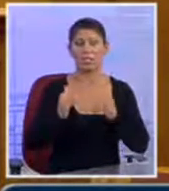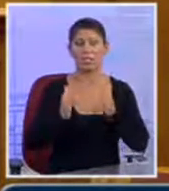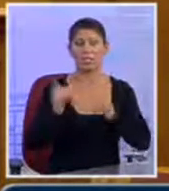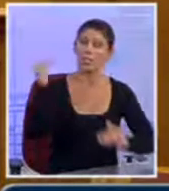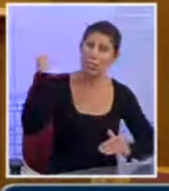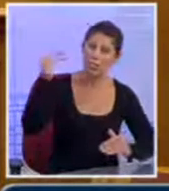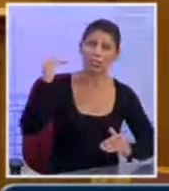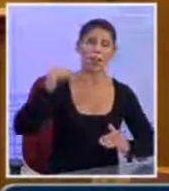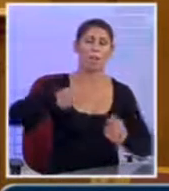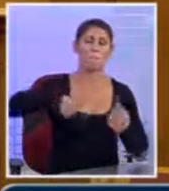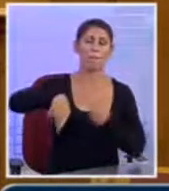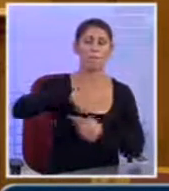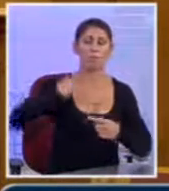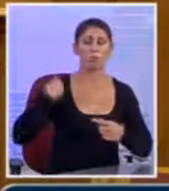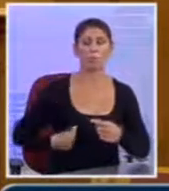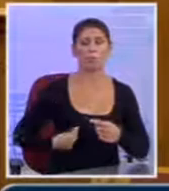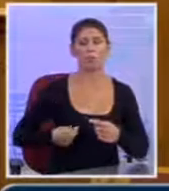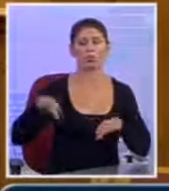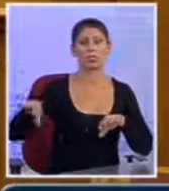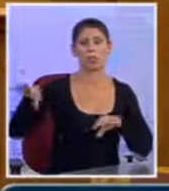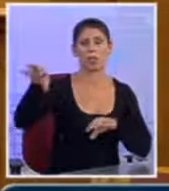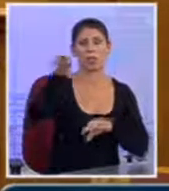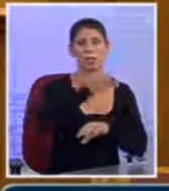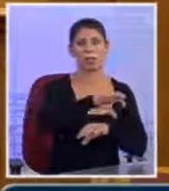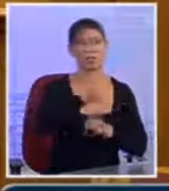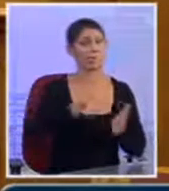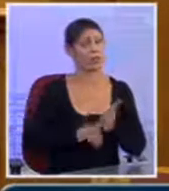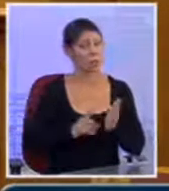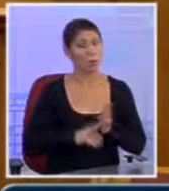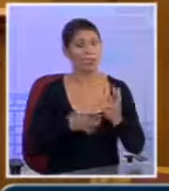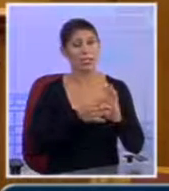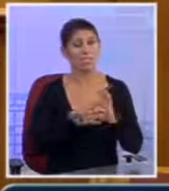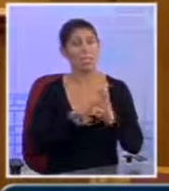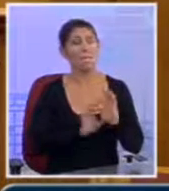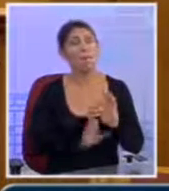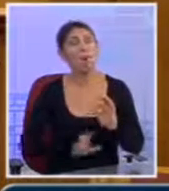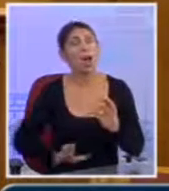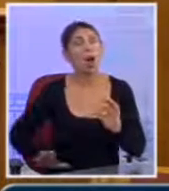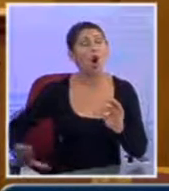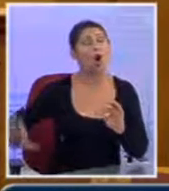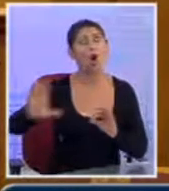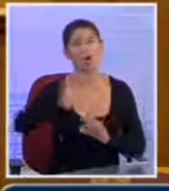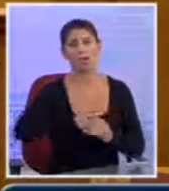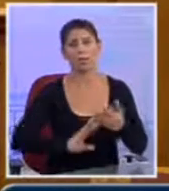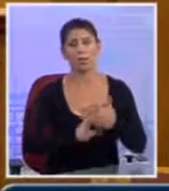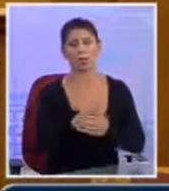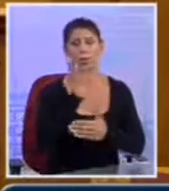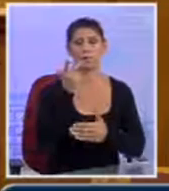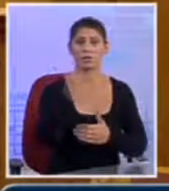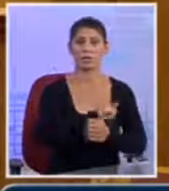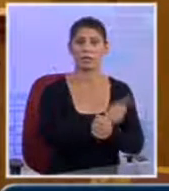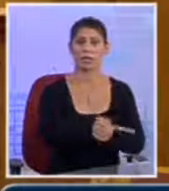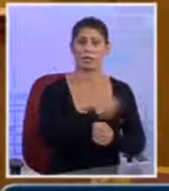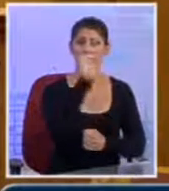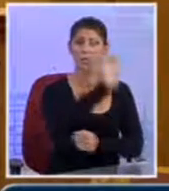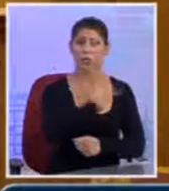ανισότητας ανάμεσα στους δήμους και τις περιφέρειες. Θα πρέπει να συνεργαστούμε με όλες τις προοδευτικές δυνάμεις της Ευρώπης